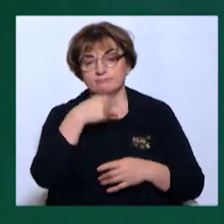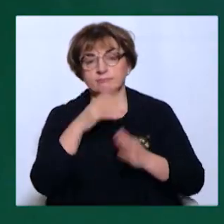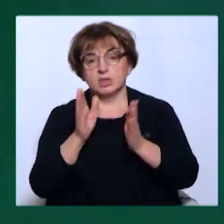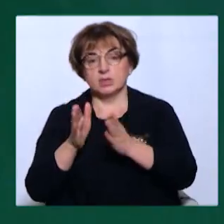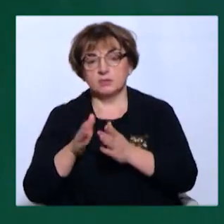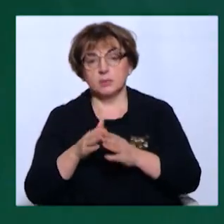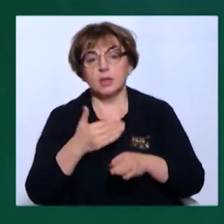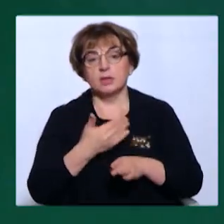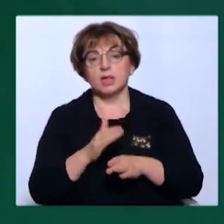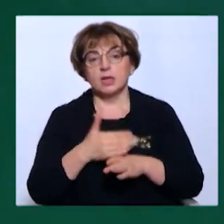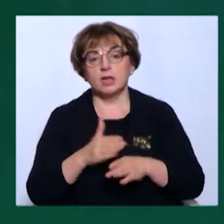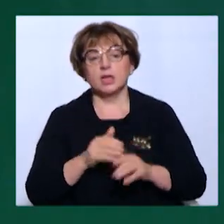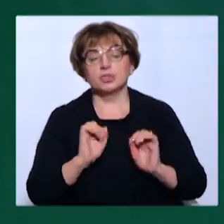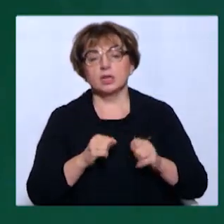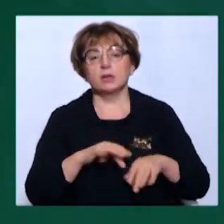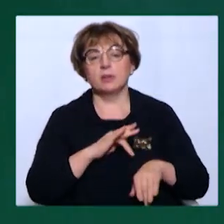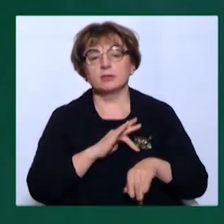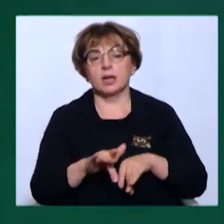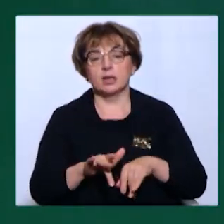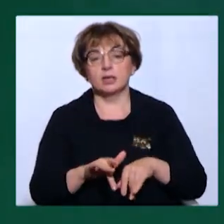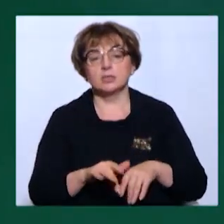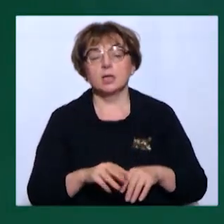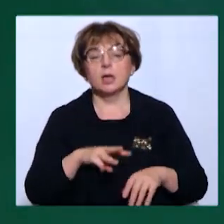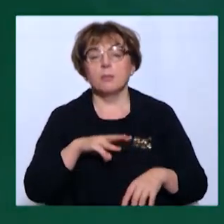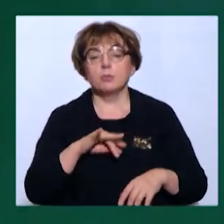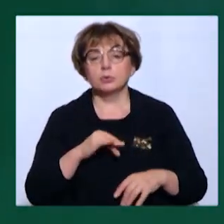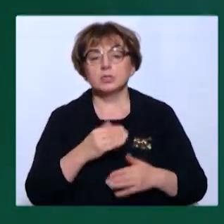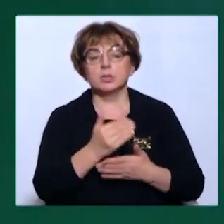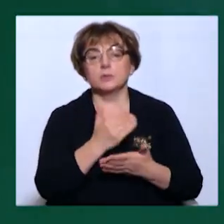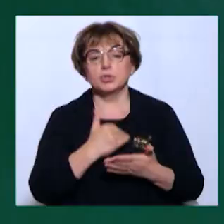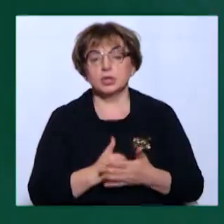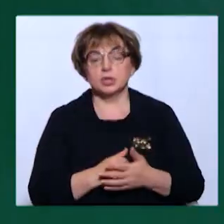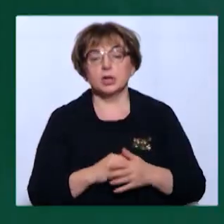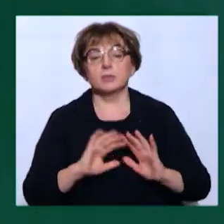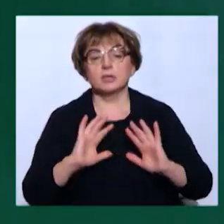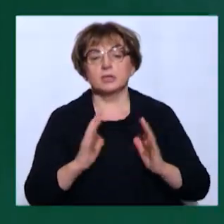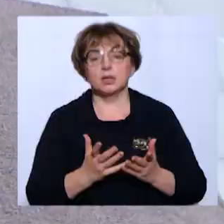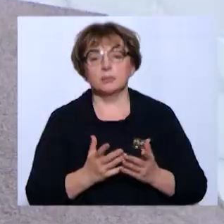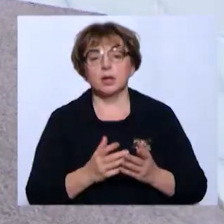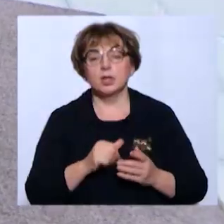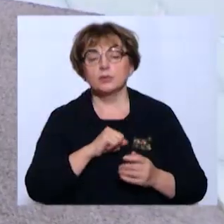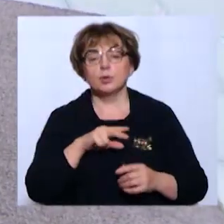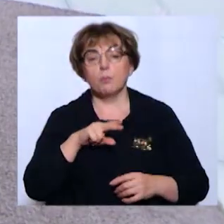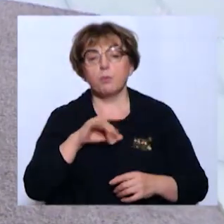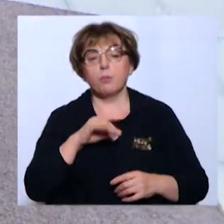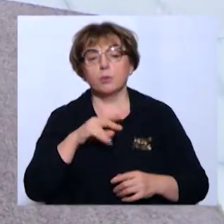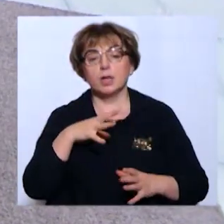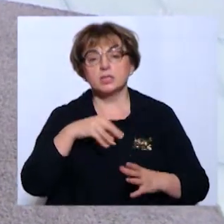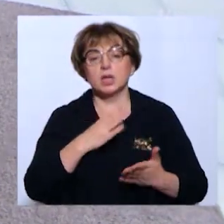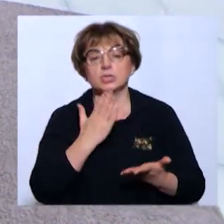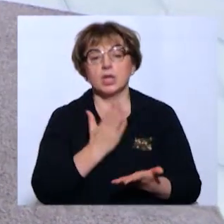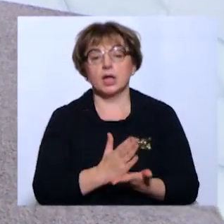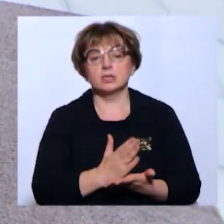შედეგად ნელ-ნელა შეიძლება გაქრეს. მუტაციების შედეგად ხდება პოპულაციაში